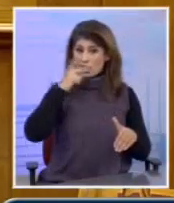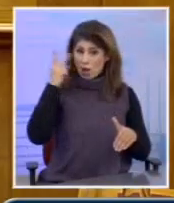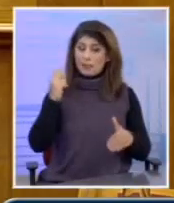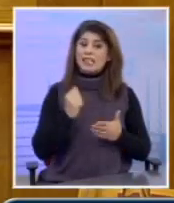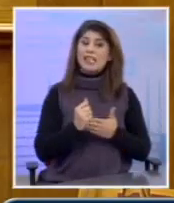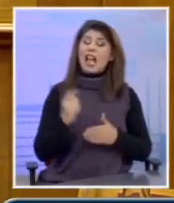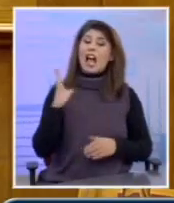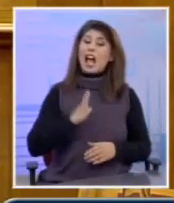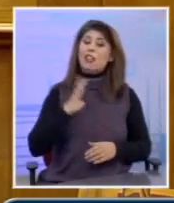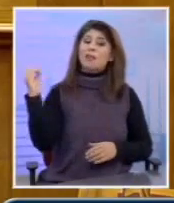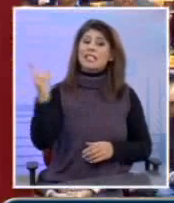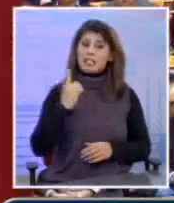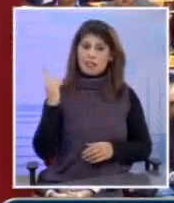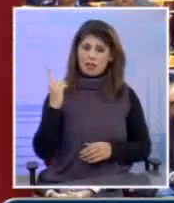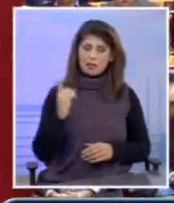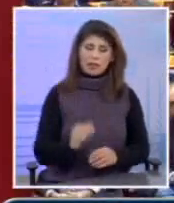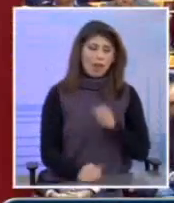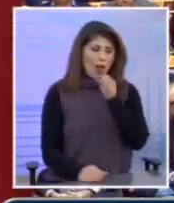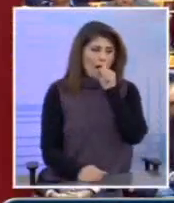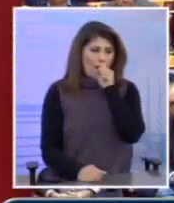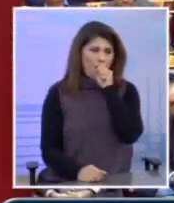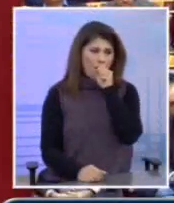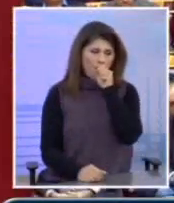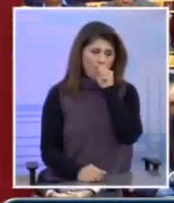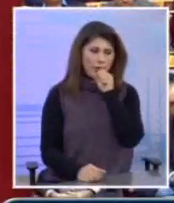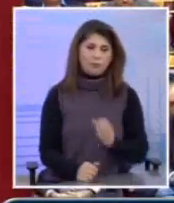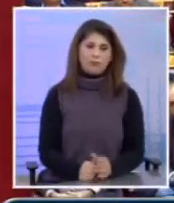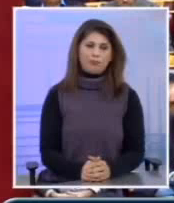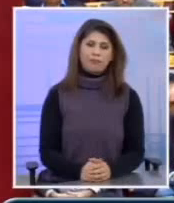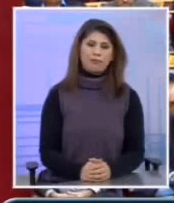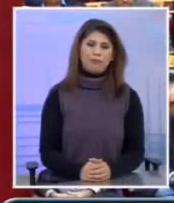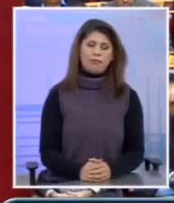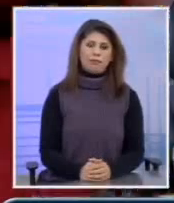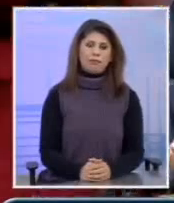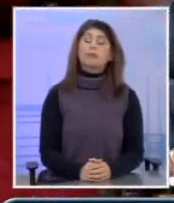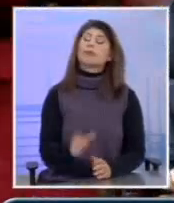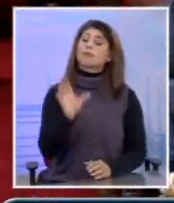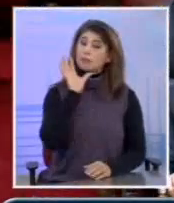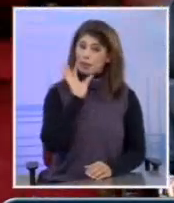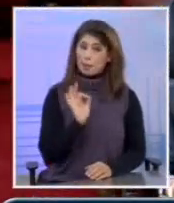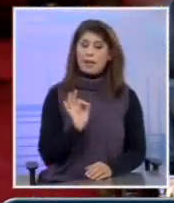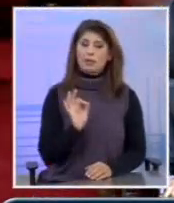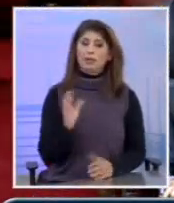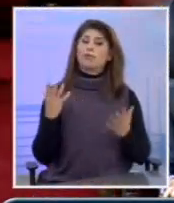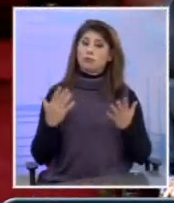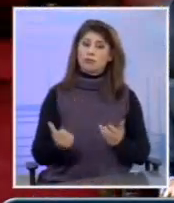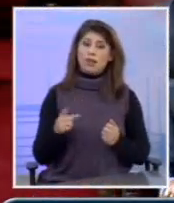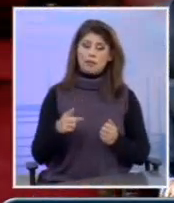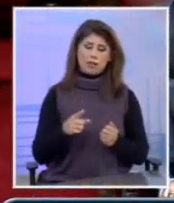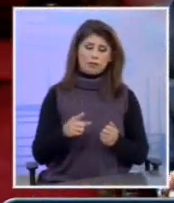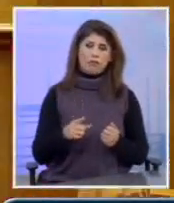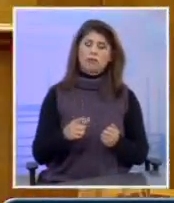ανθρώπινες συνθήκες. Τώρα, τα εκβοντώ. Πράγματι, υπάρχει μία